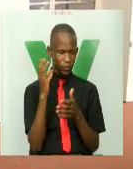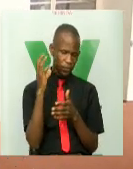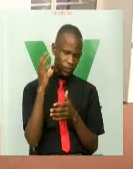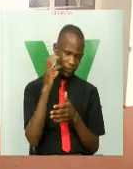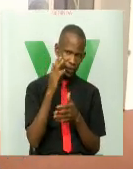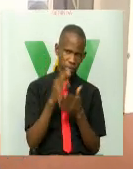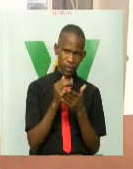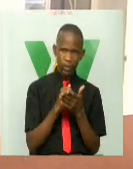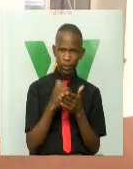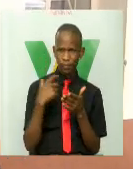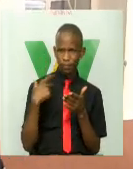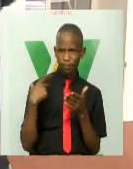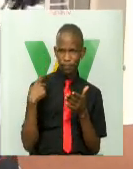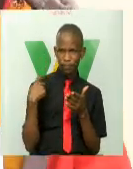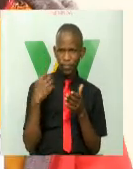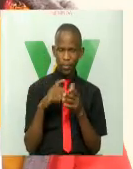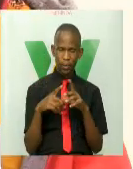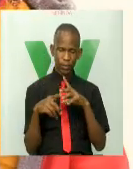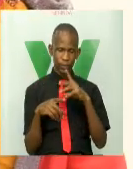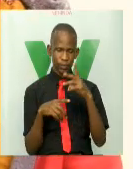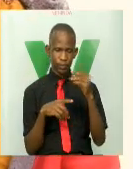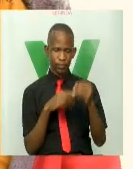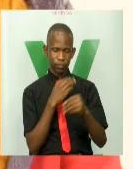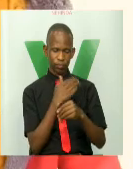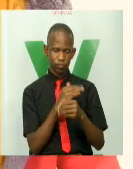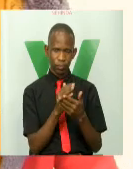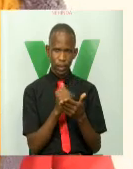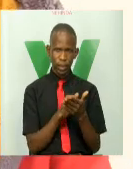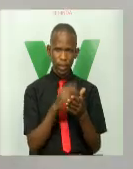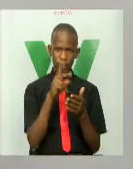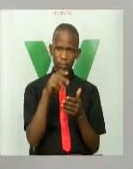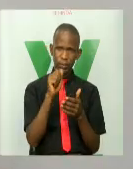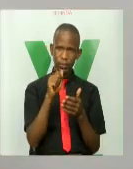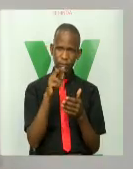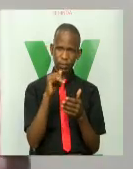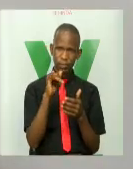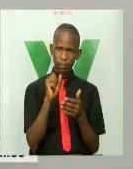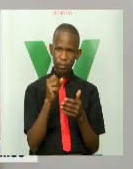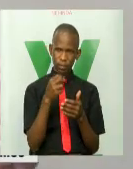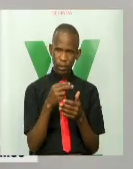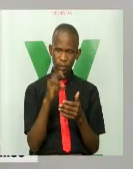nibakora okwo hikabazire hihi na Rishete Parish Model. Abo